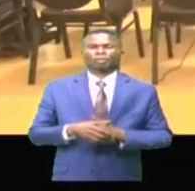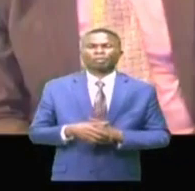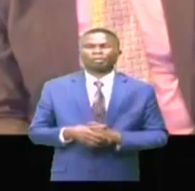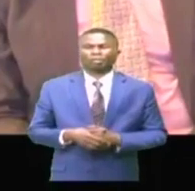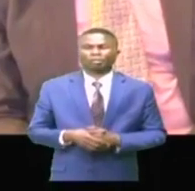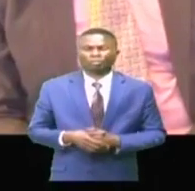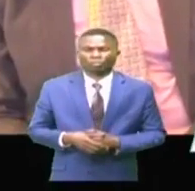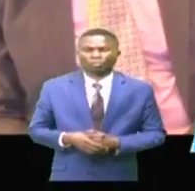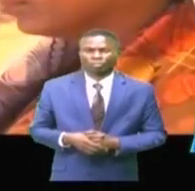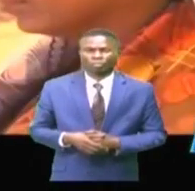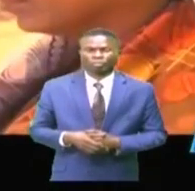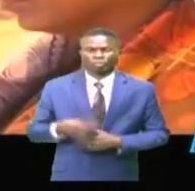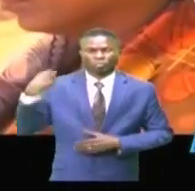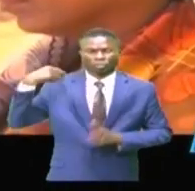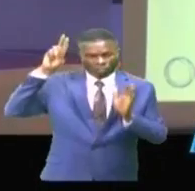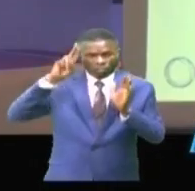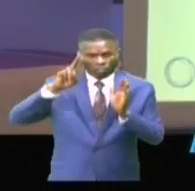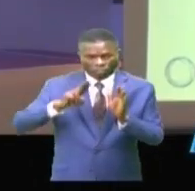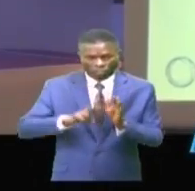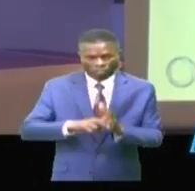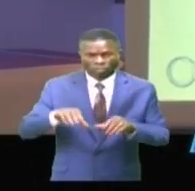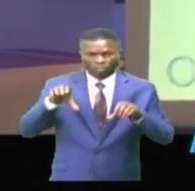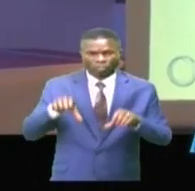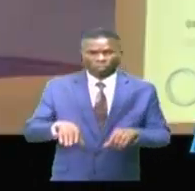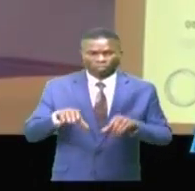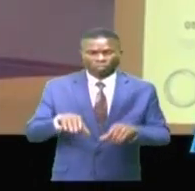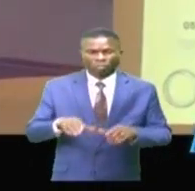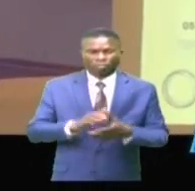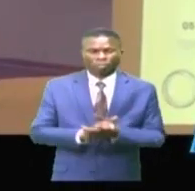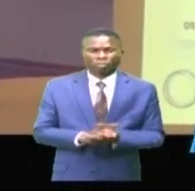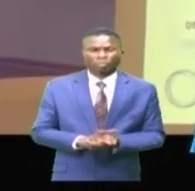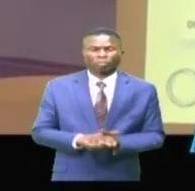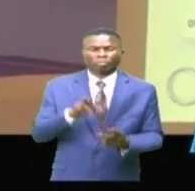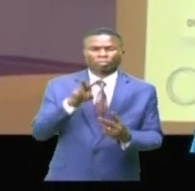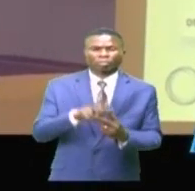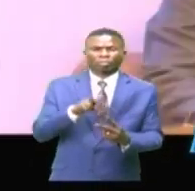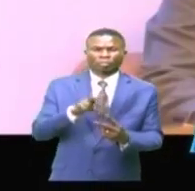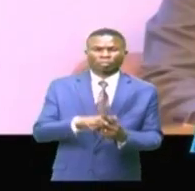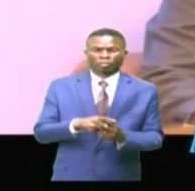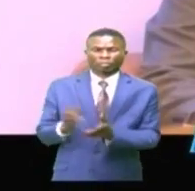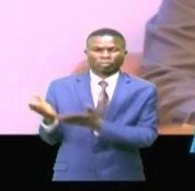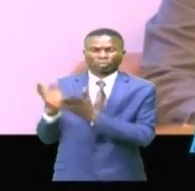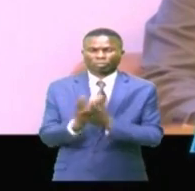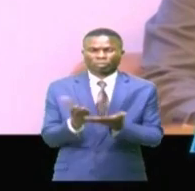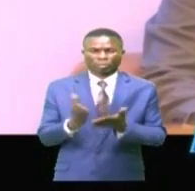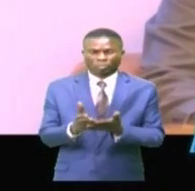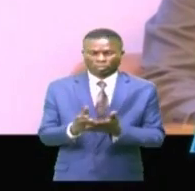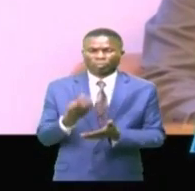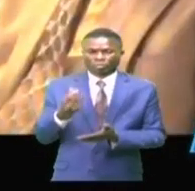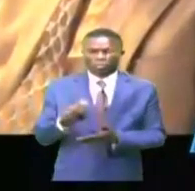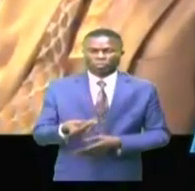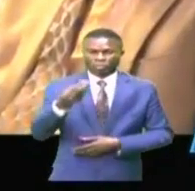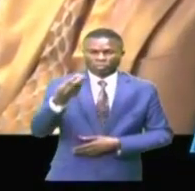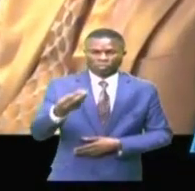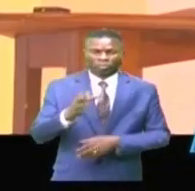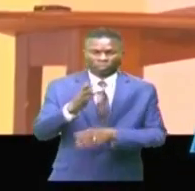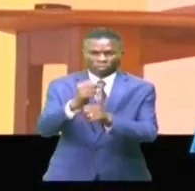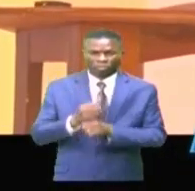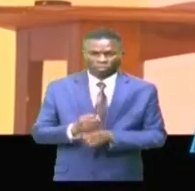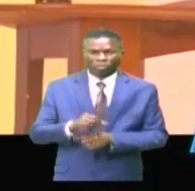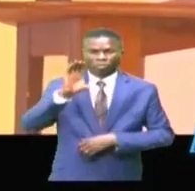sur l'environnement financier en RDC pour des garanties partielles des portefeuilles de crédits obtenus de la Banque mondiale